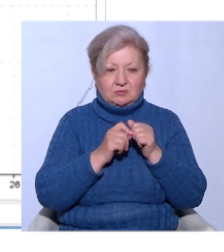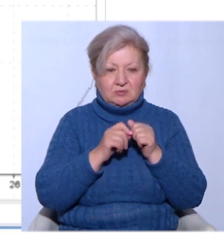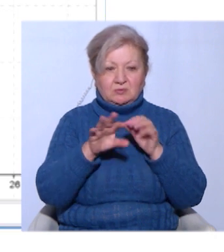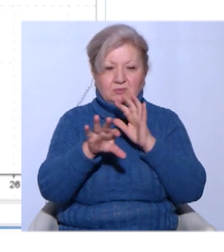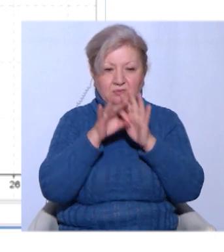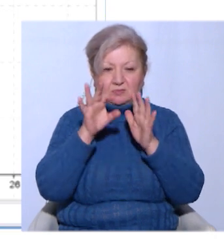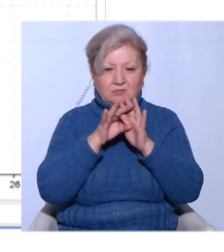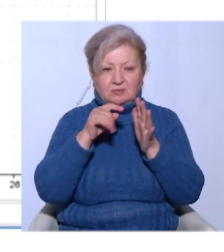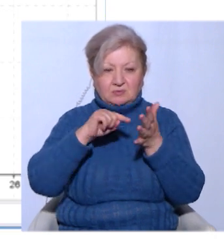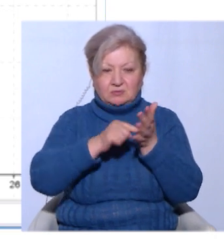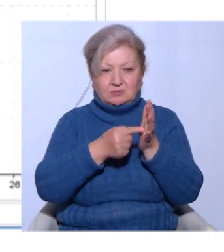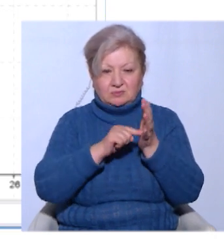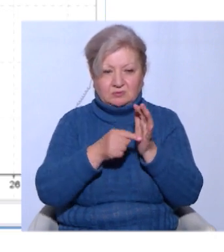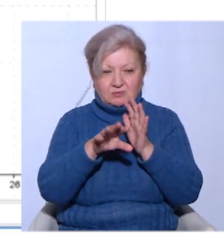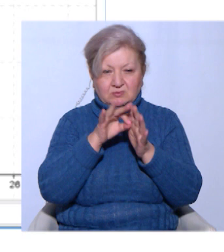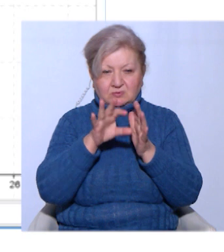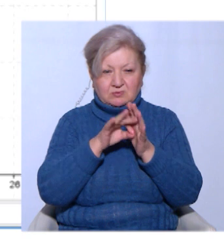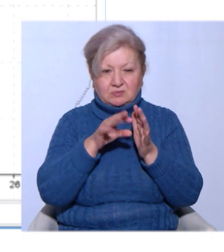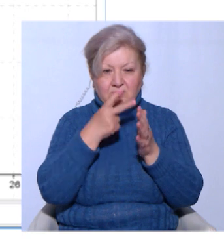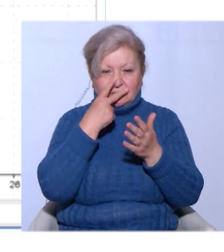სტილი აირჩევ წვეტილს.